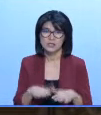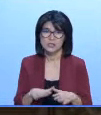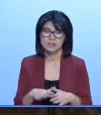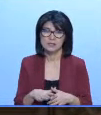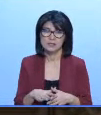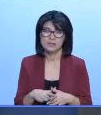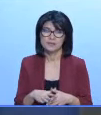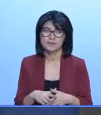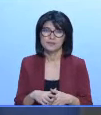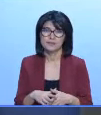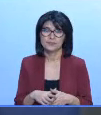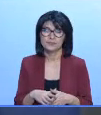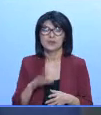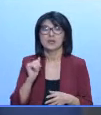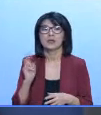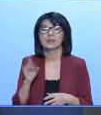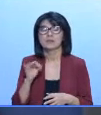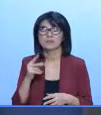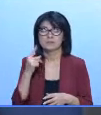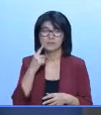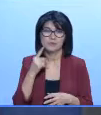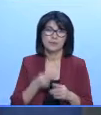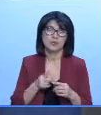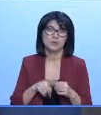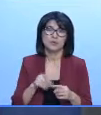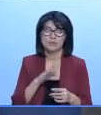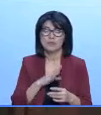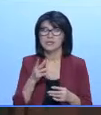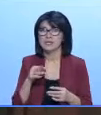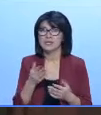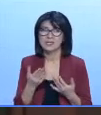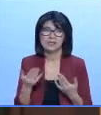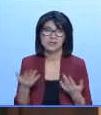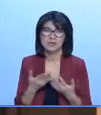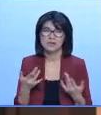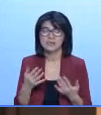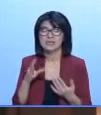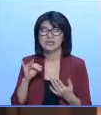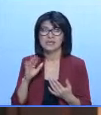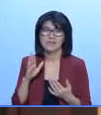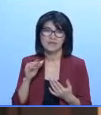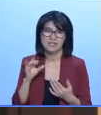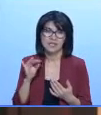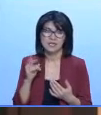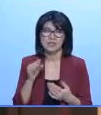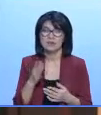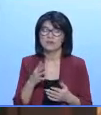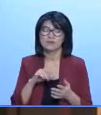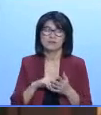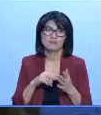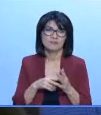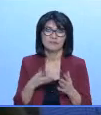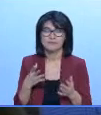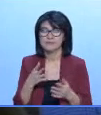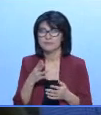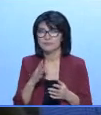по Новопеку. Әкімнің ренжитін жөні бар. Өйткені кейбір инвесторлар қанша жағдайын жасауға тырысқанымен жеме-жемге келгенде кері бұрылып кетеді.